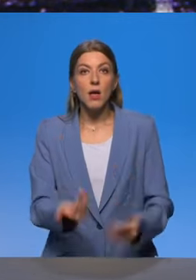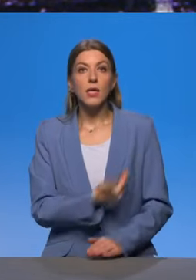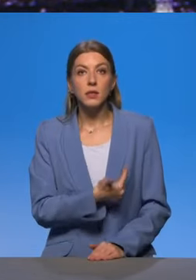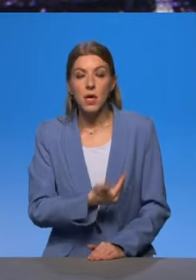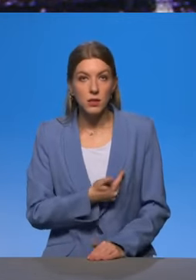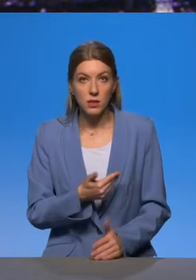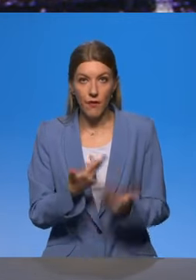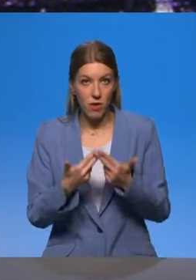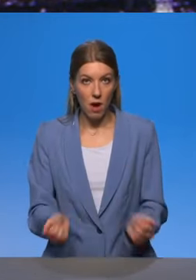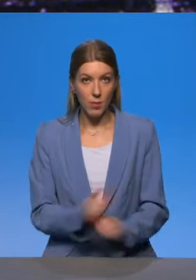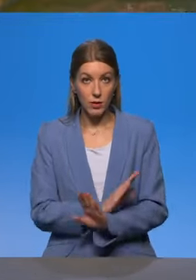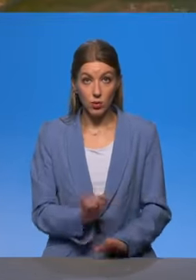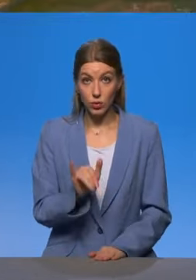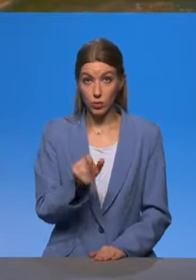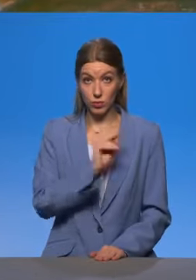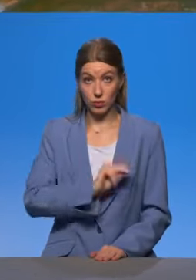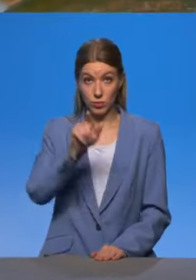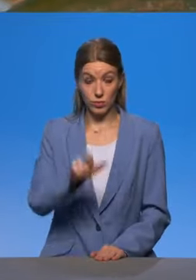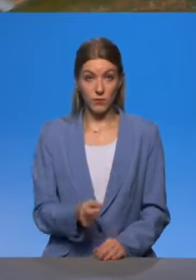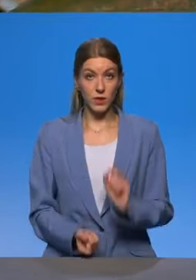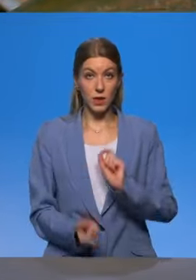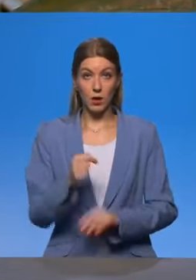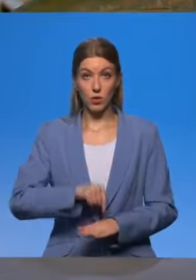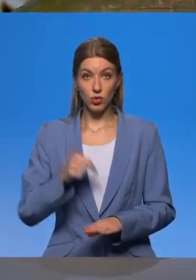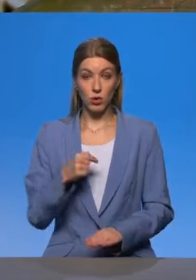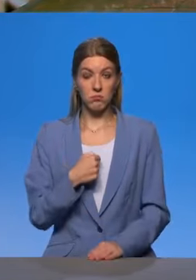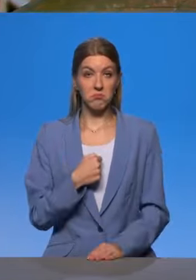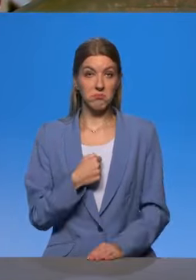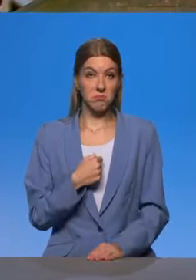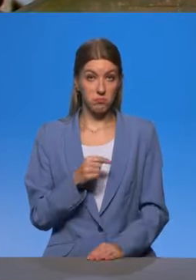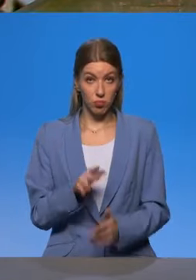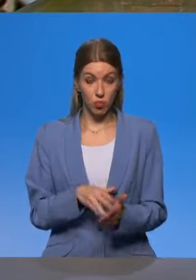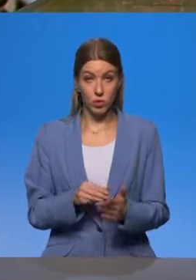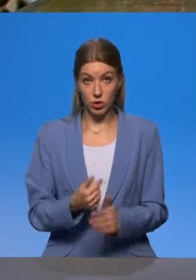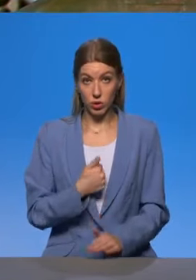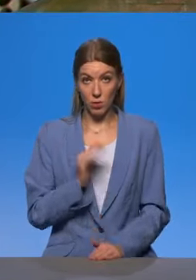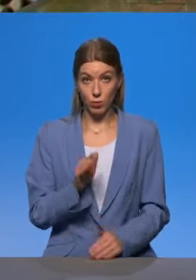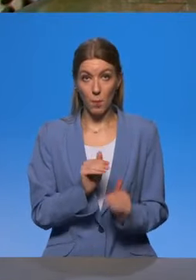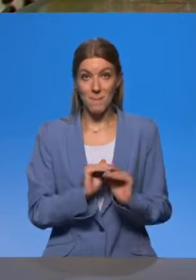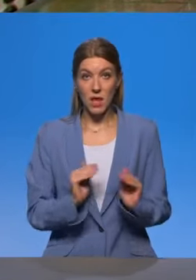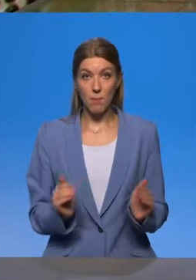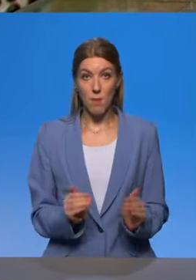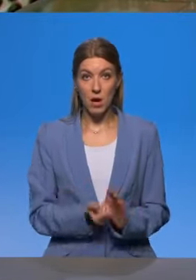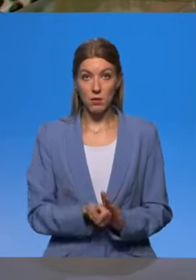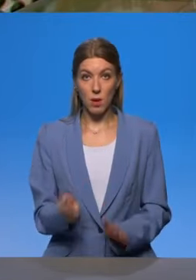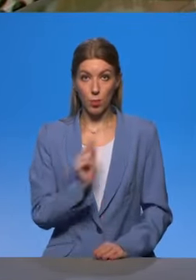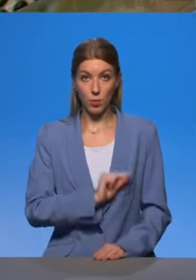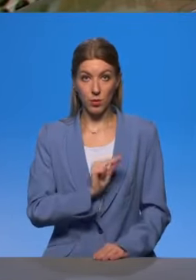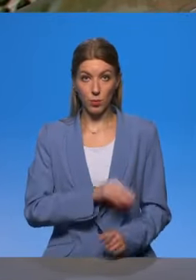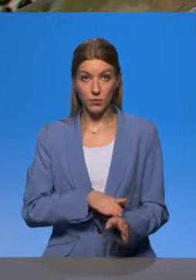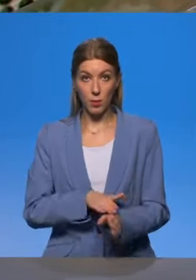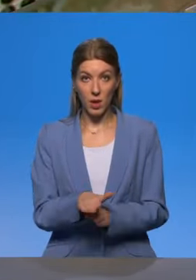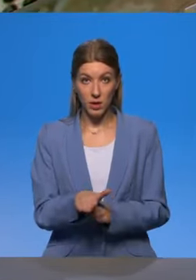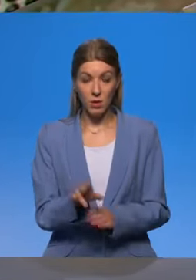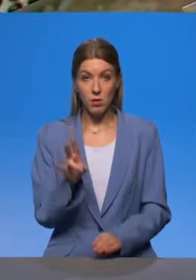него возникает такое ощущение, что я буду выполнять минимальный набор функций, я не буду выполнять, ну,